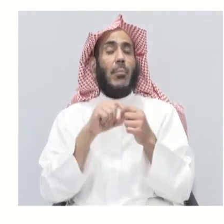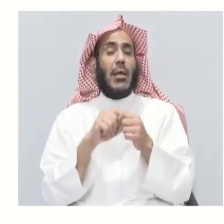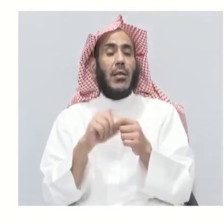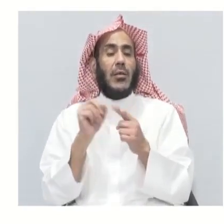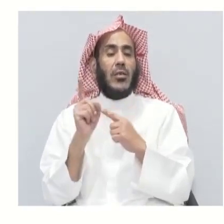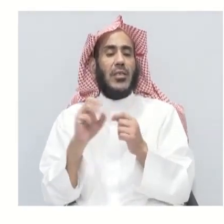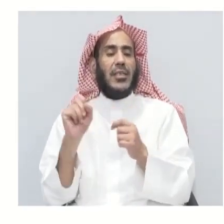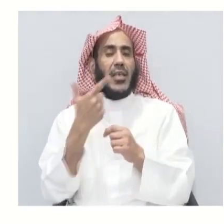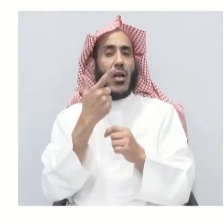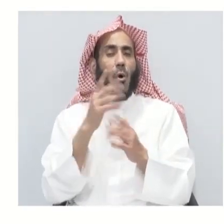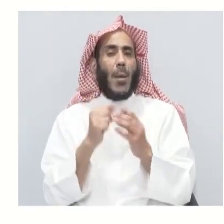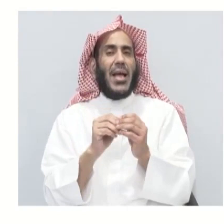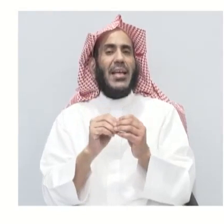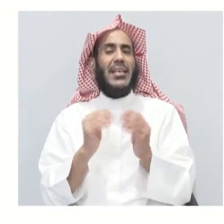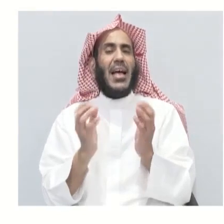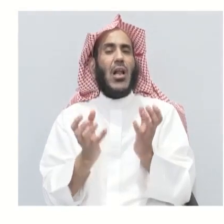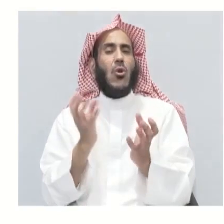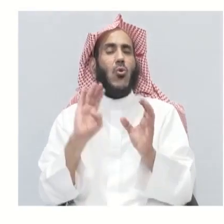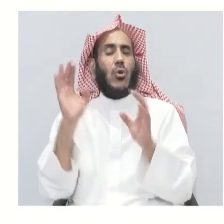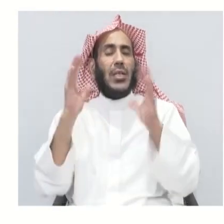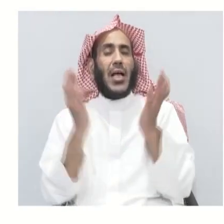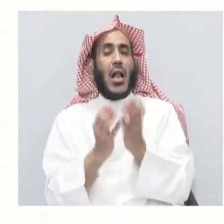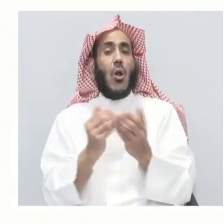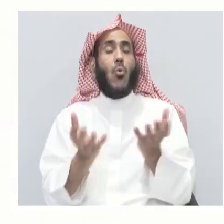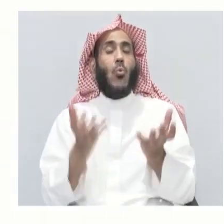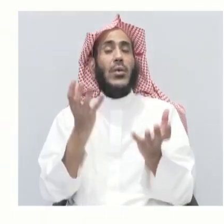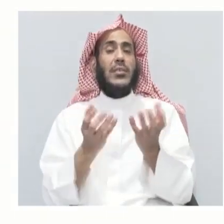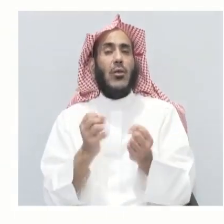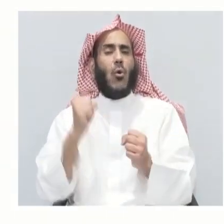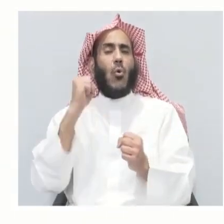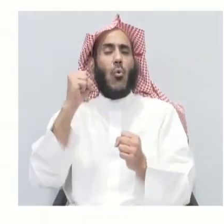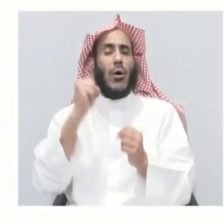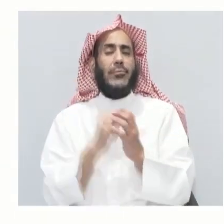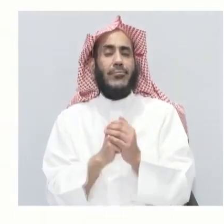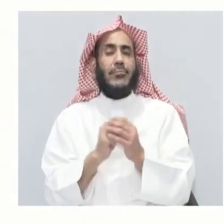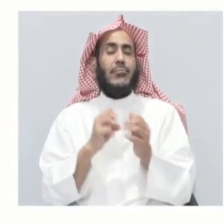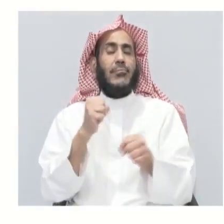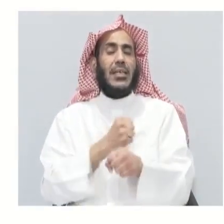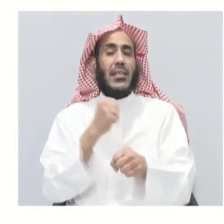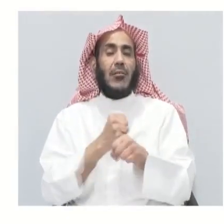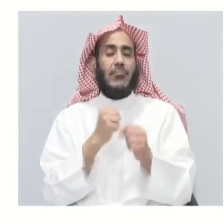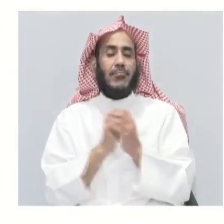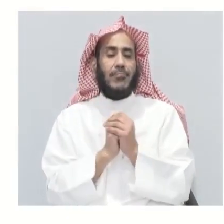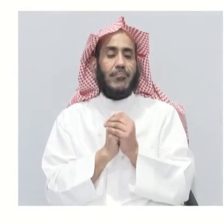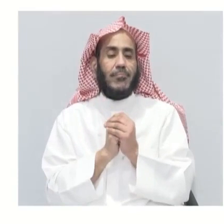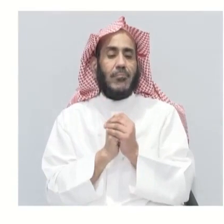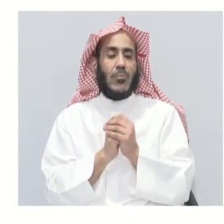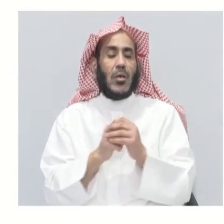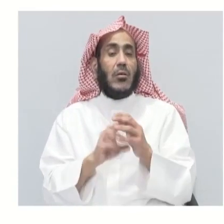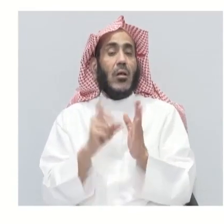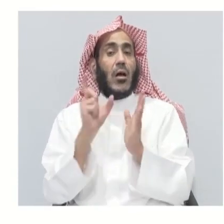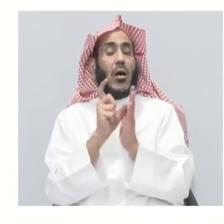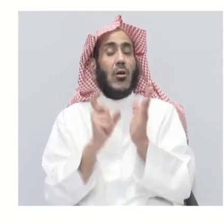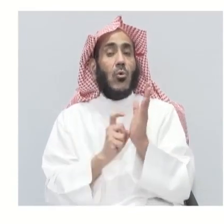الجي التسارع وين الكتله لايجاد من الوزن الا وهو القوه اذا ساستخدم ماذا ساستخدم قانون